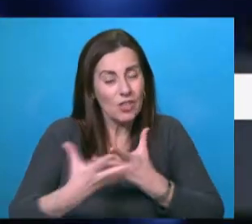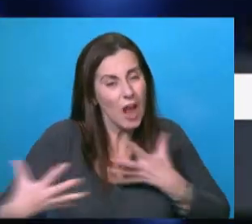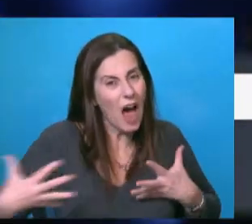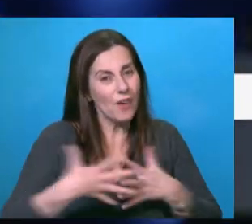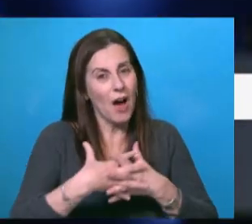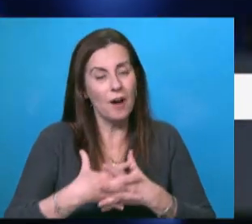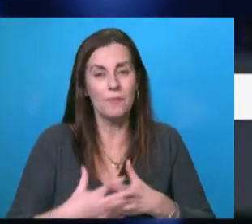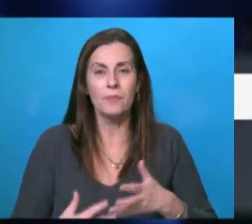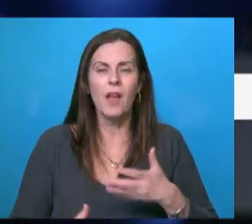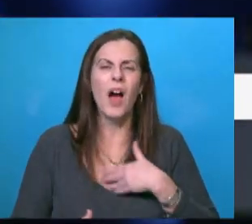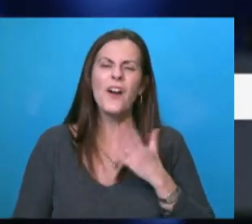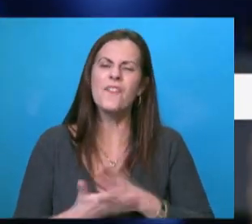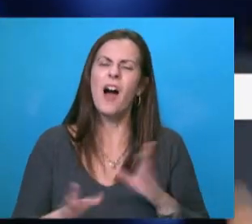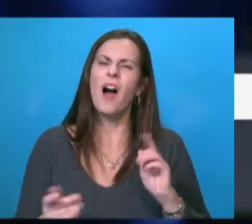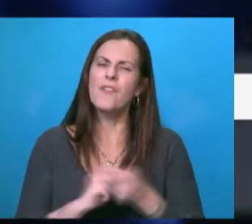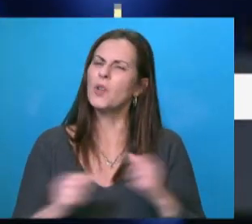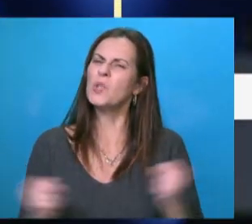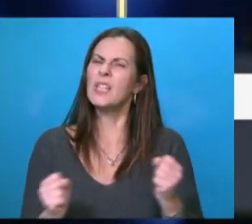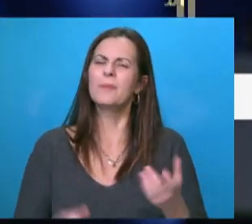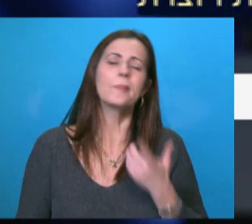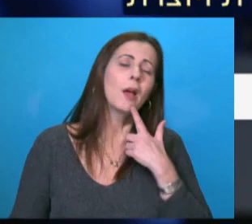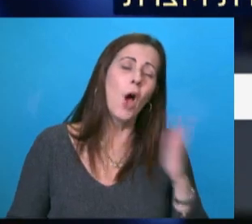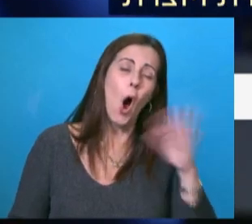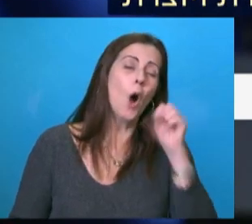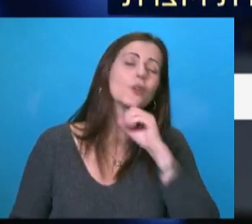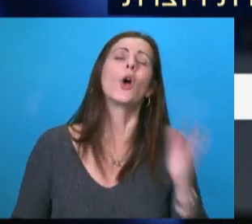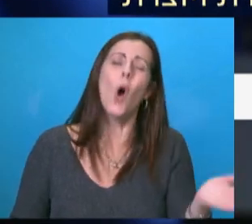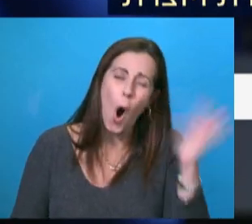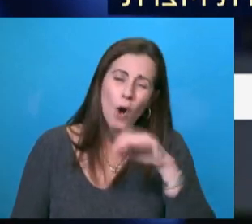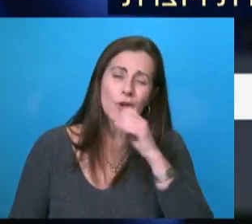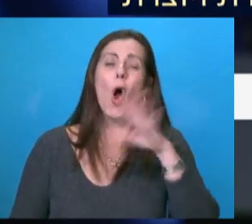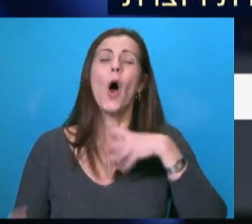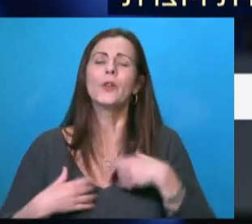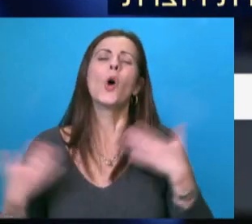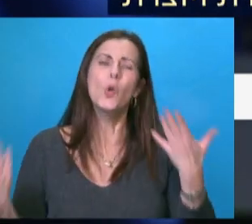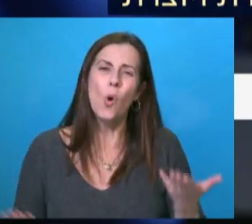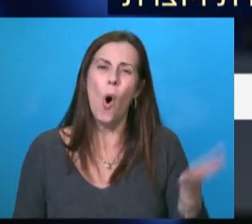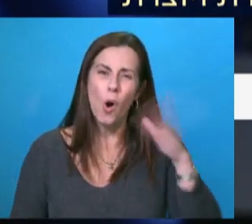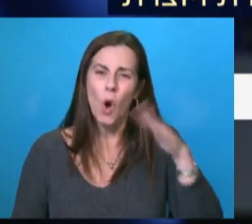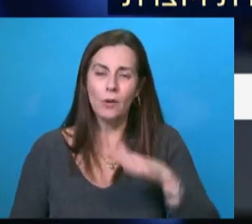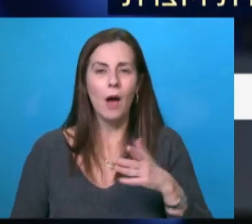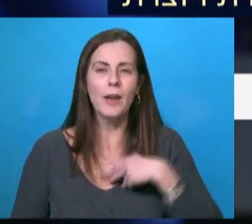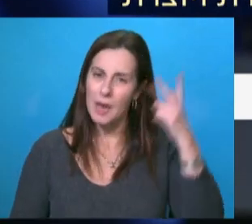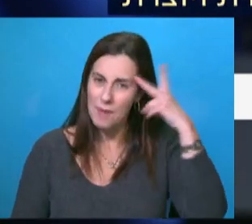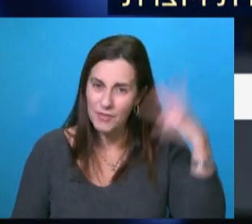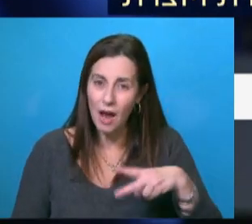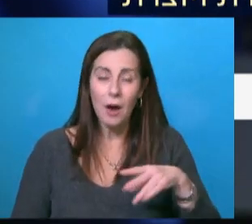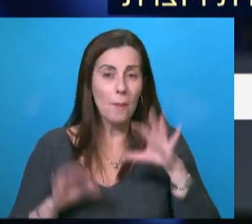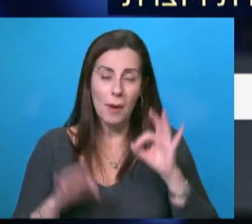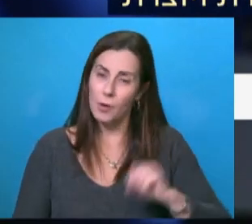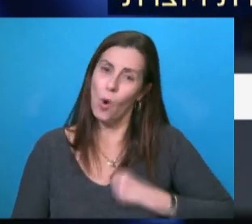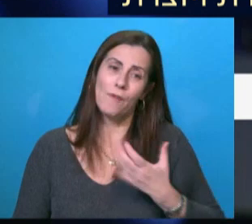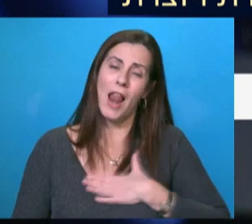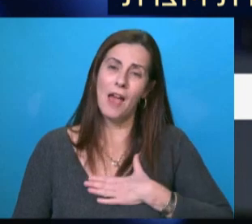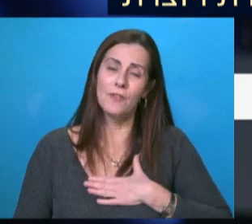אנחנו צינים, גם אנחנו האומנים כבר אומרים, נו, עוד שיר, נו, עוד הצגה, נו, עוד סרט. אני מבינה את זה ובאמת כואב הלב. אני